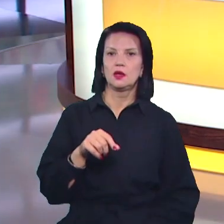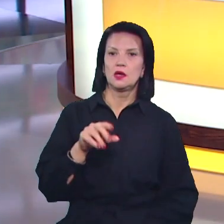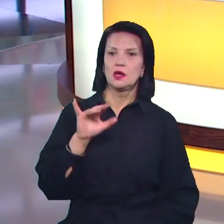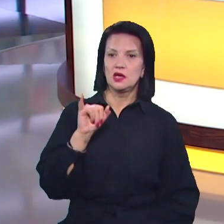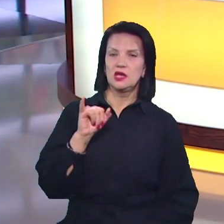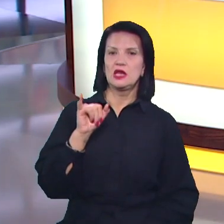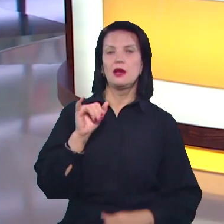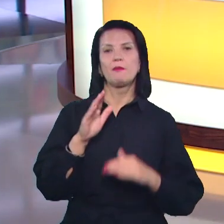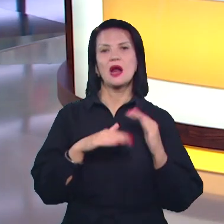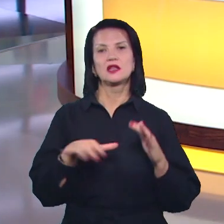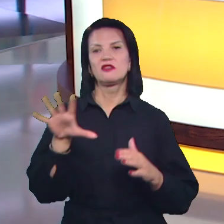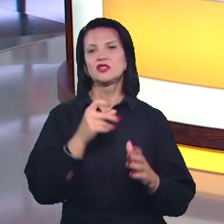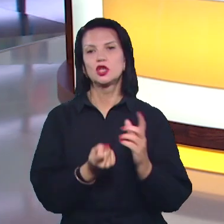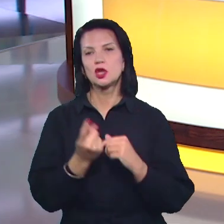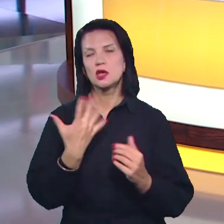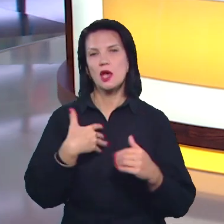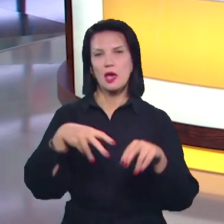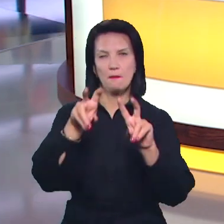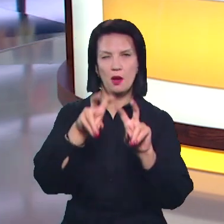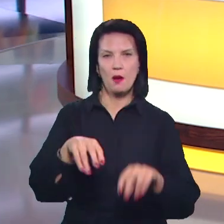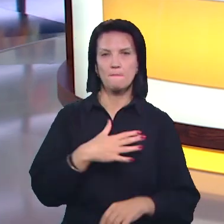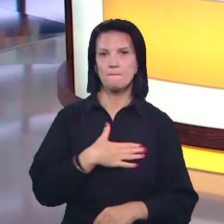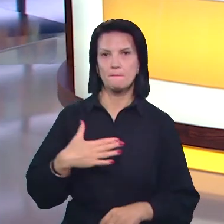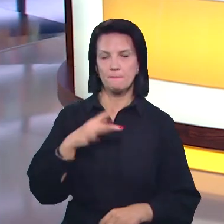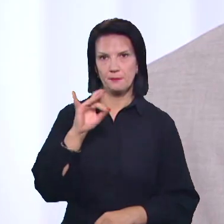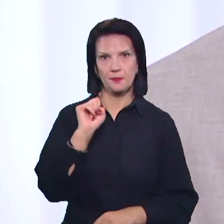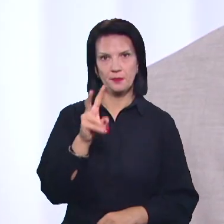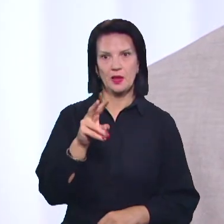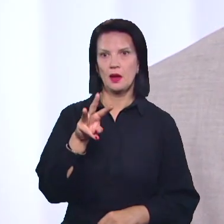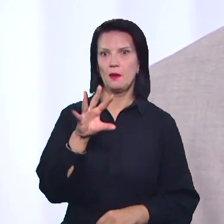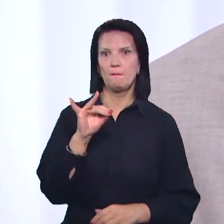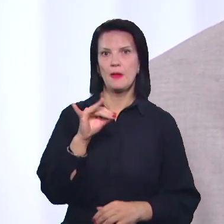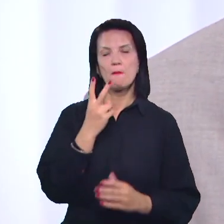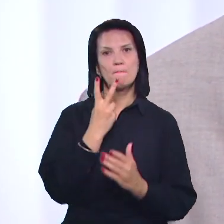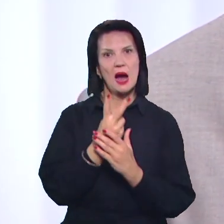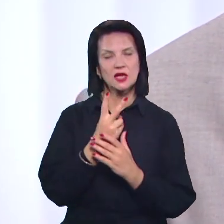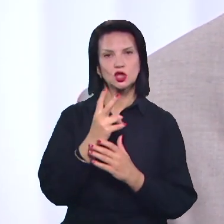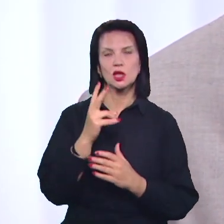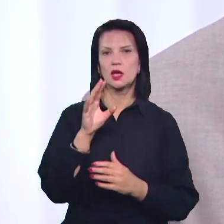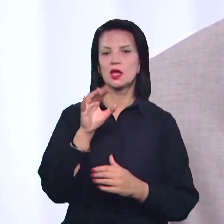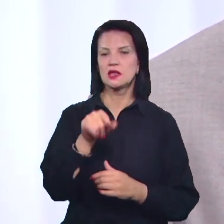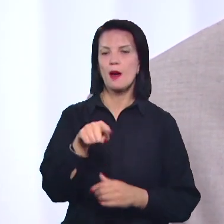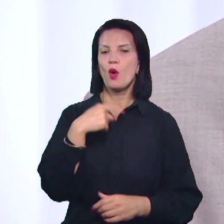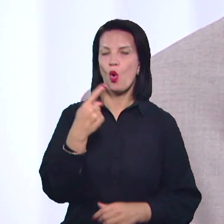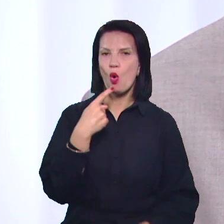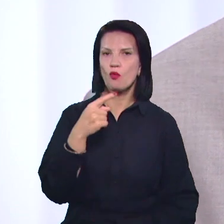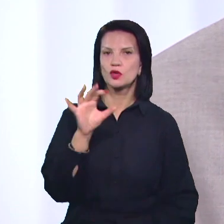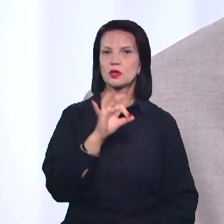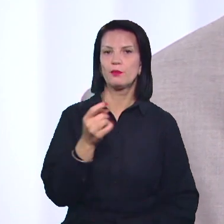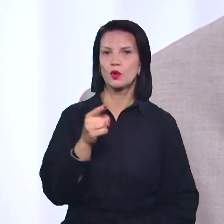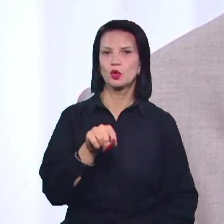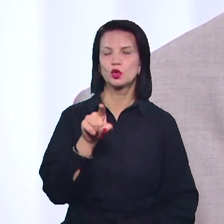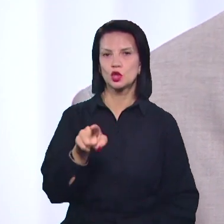всіх джерелах, які ми досліджували з теми молочної раку молочної залози, ми бачили про те, і там говориться про те, що цю недугу